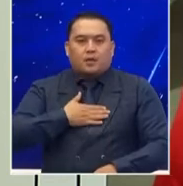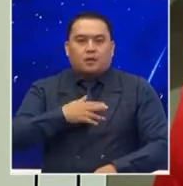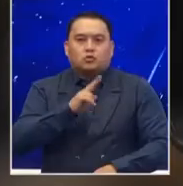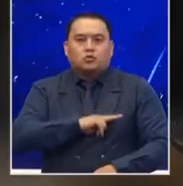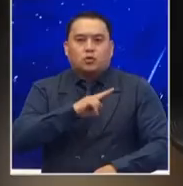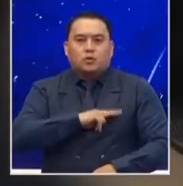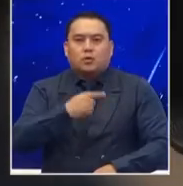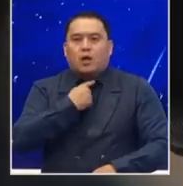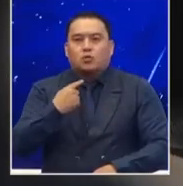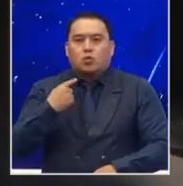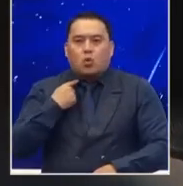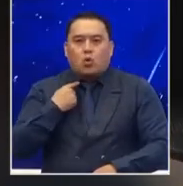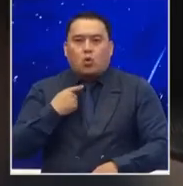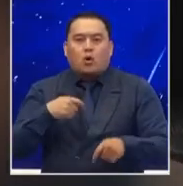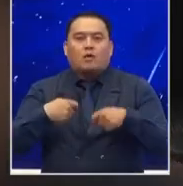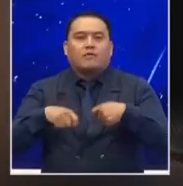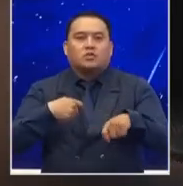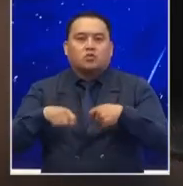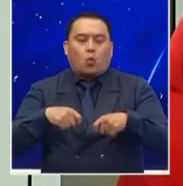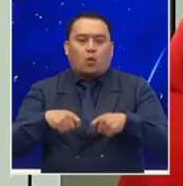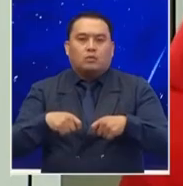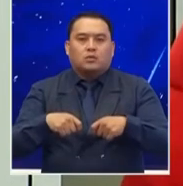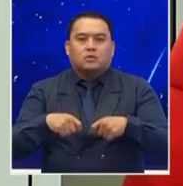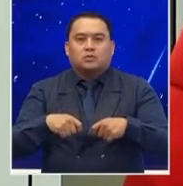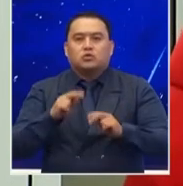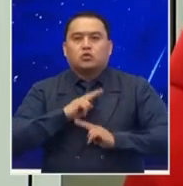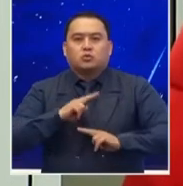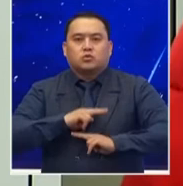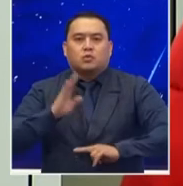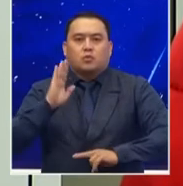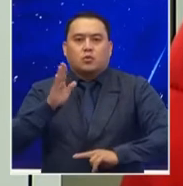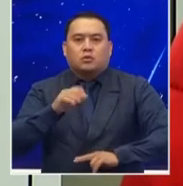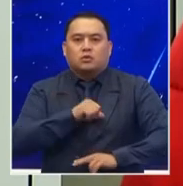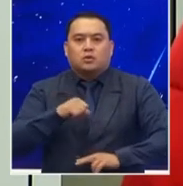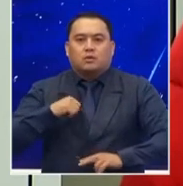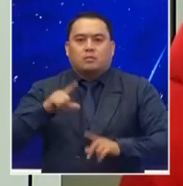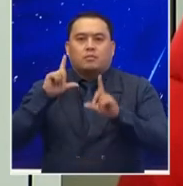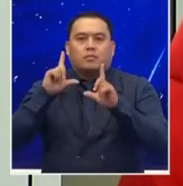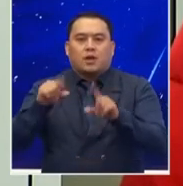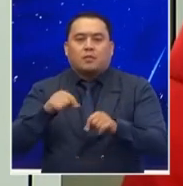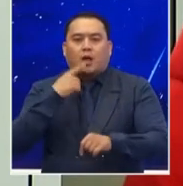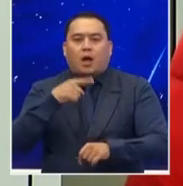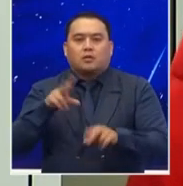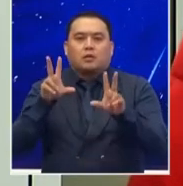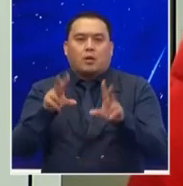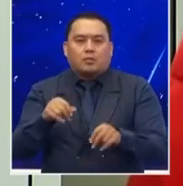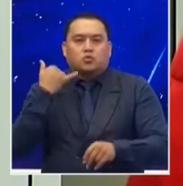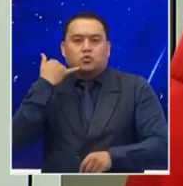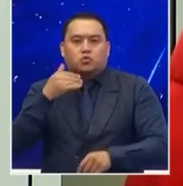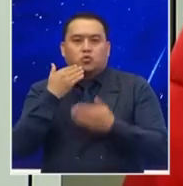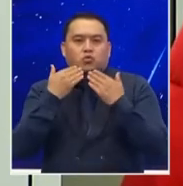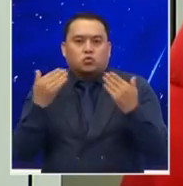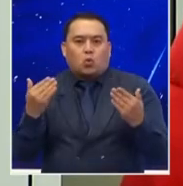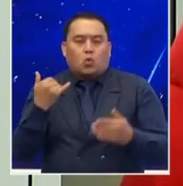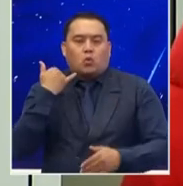жұмысқа Талдықорғанда овощнойға кірдім депті. Сонда істеп жатырмын, өзім барып қайтам бір-екі күнде деп. Сол соңғы